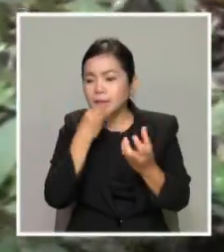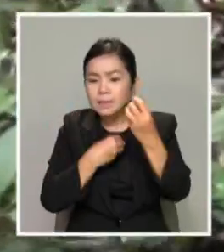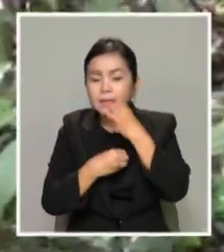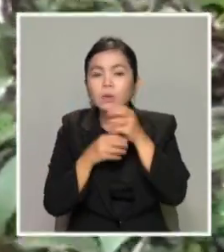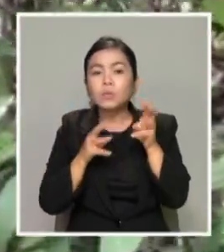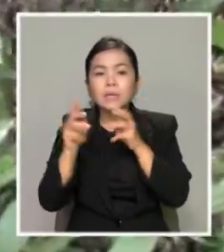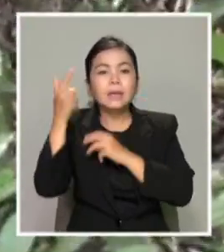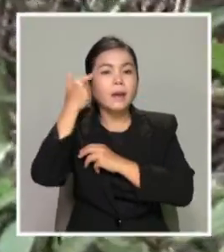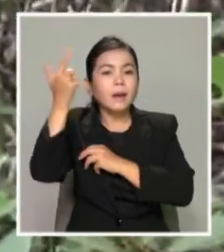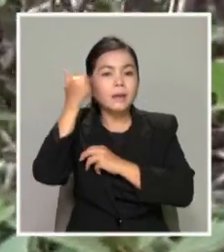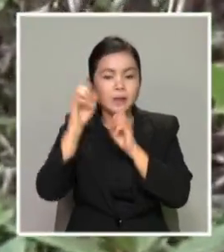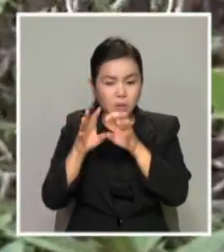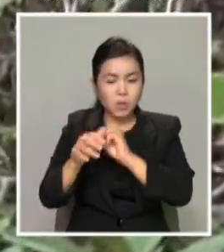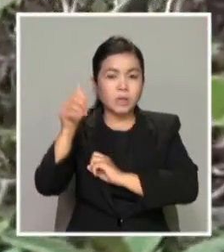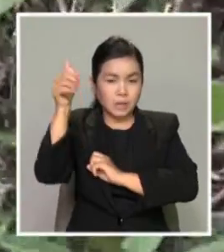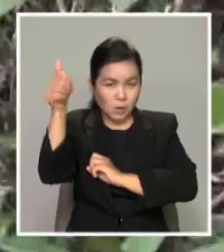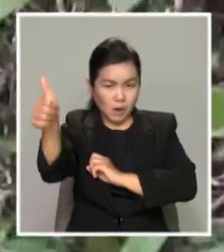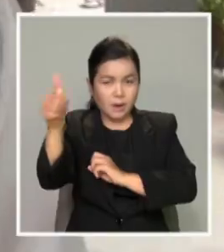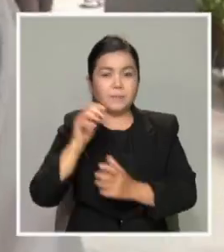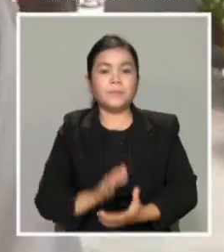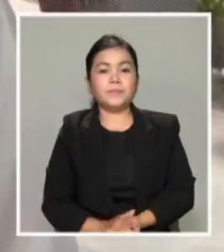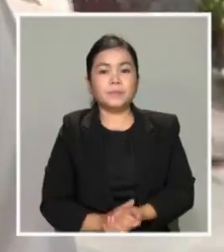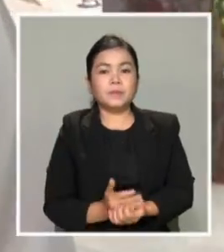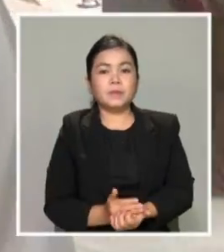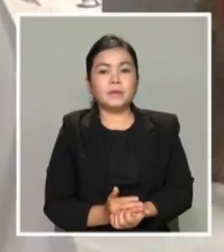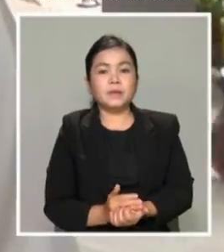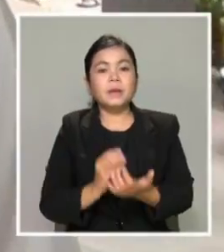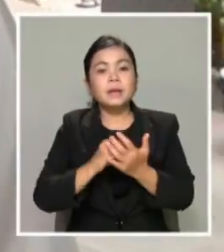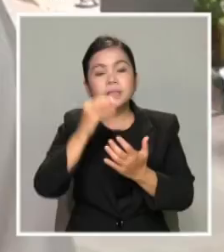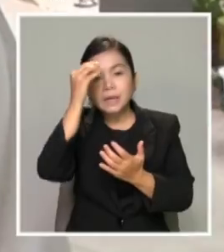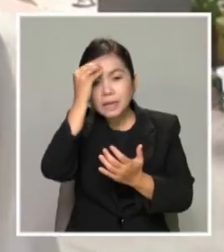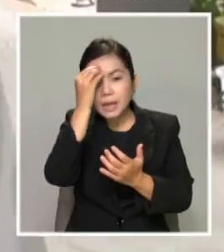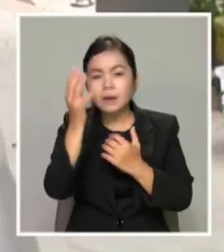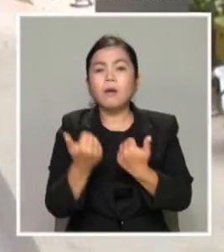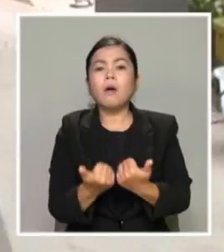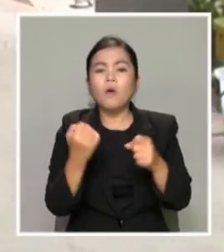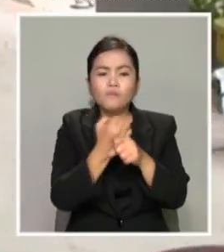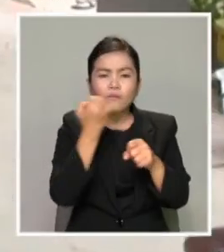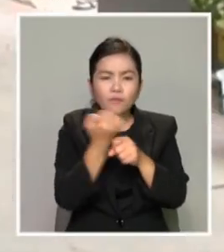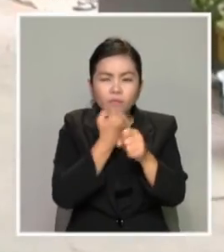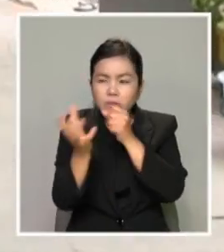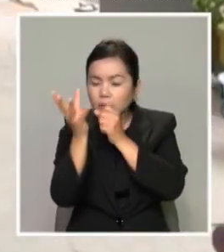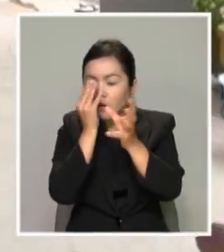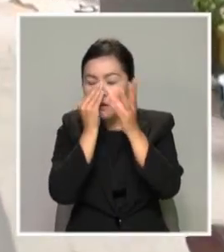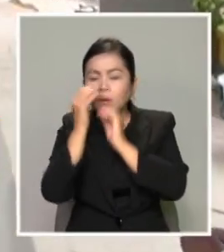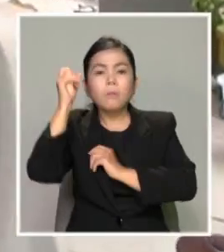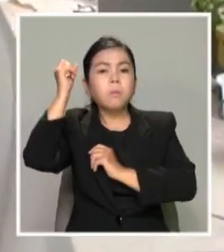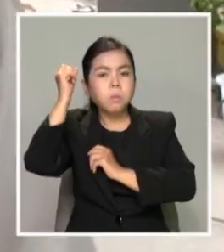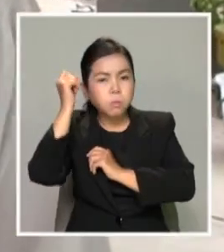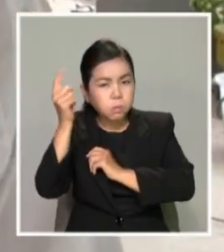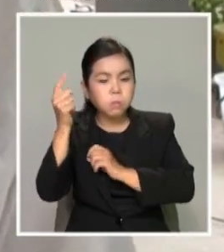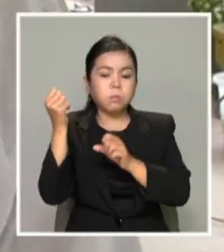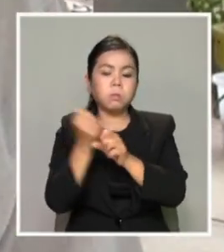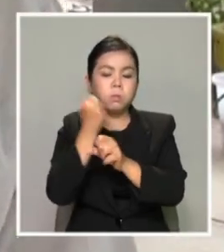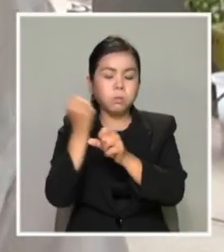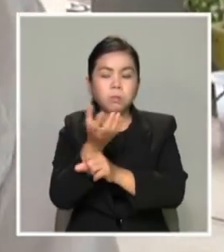ธีตกปลาจะดีกว่า ให้นักเรียนได้เรียนรู้จากกิจกรรมโครงการส่งเสริมอาชี